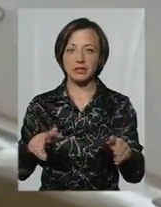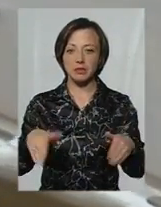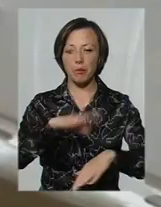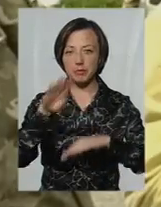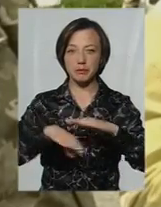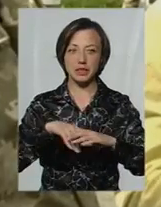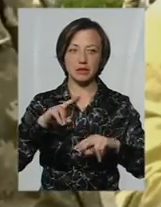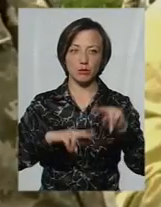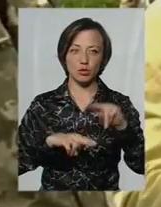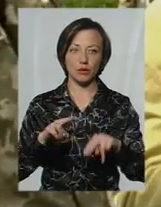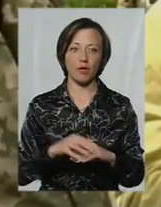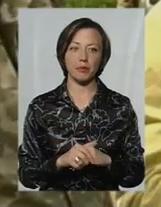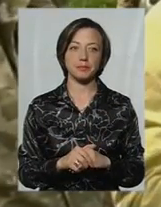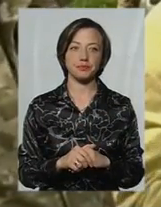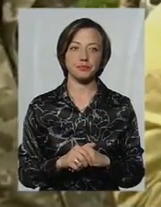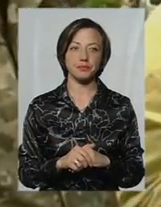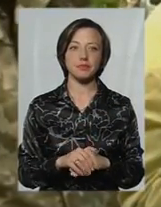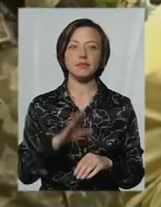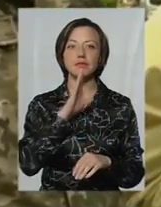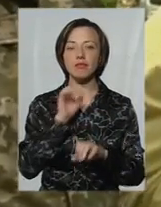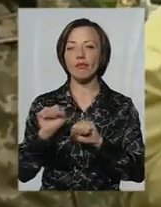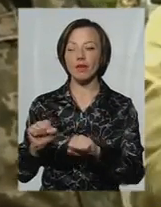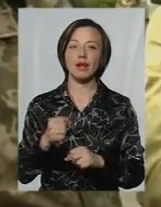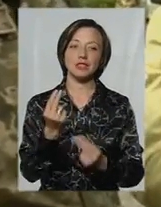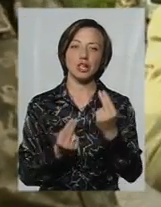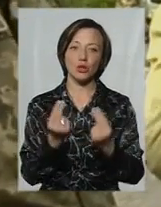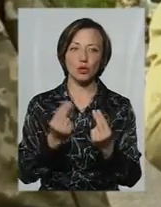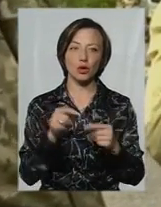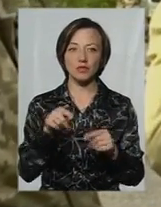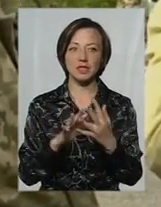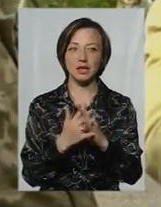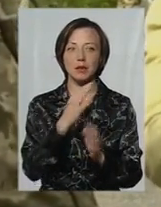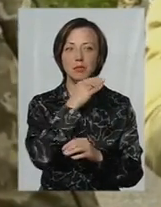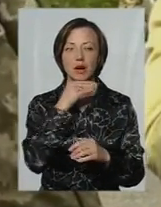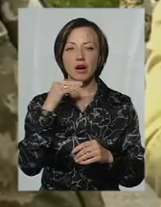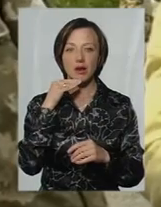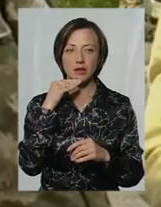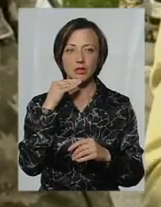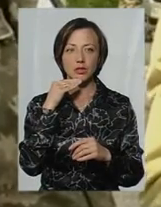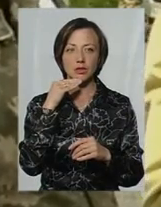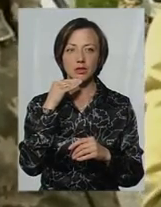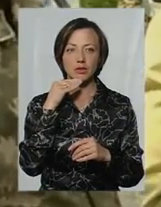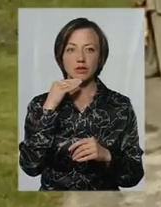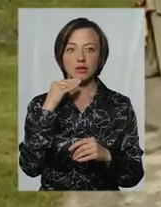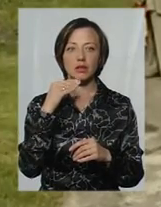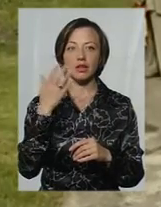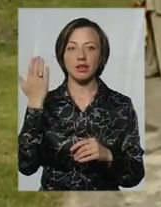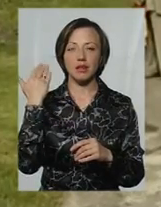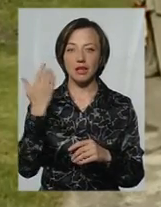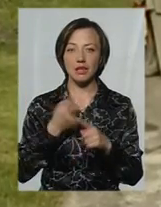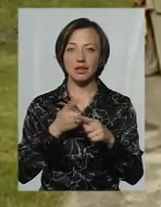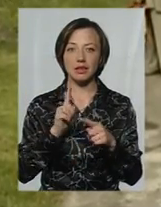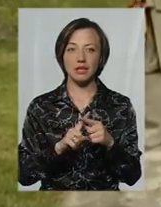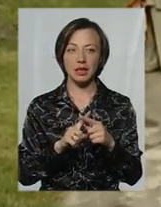забудову. Правозахисник Таїса Антонова жартує. У лісових рівнівцях багато років тому оселився полтергейст. Сесії